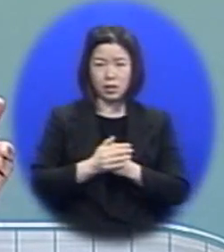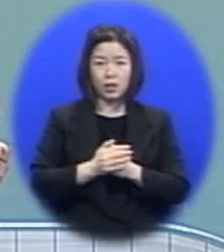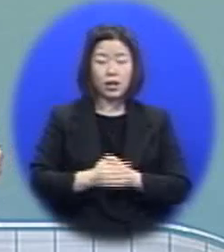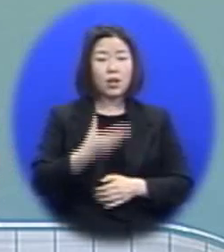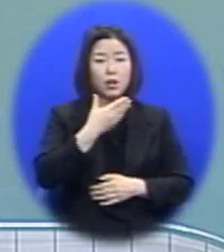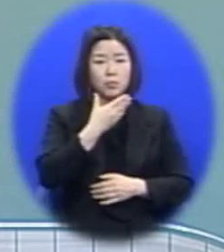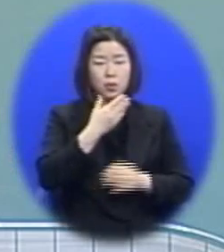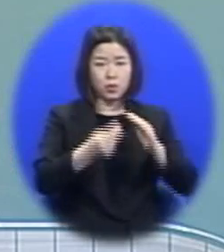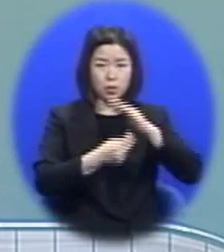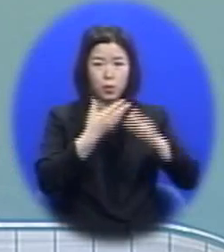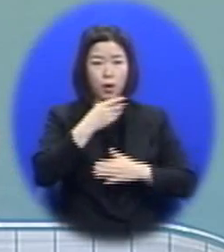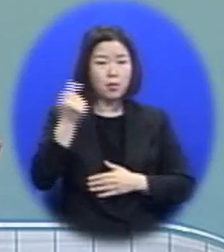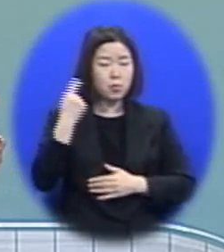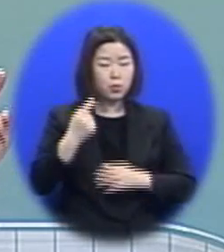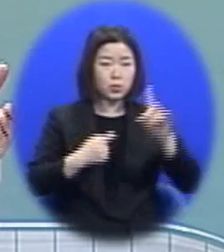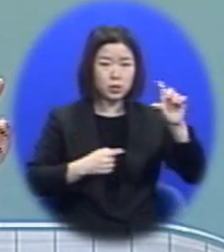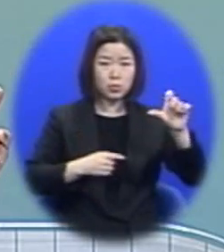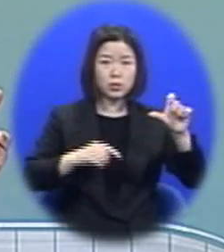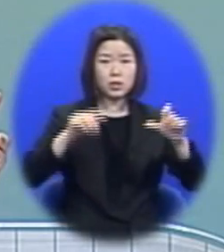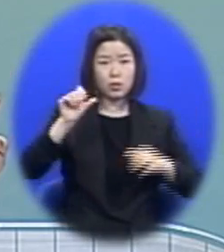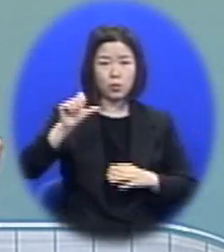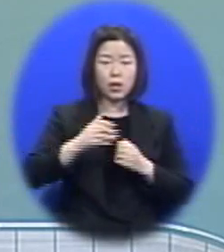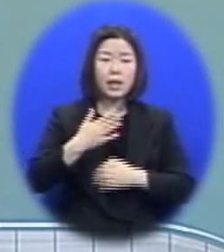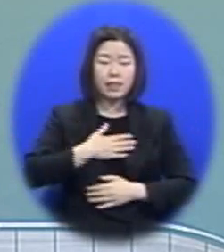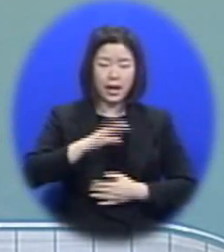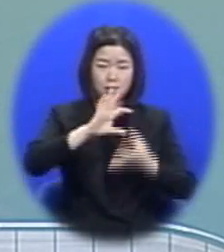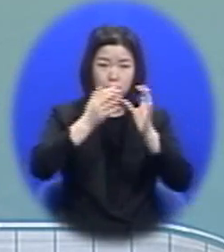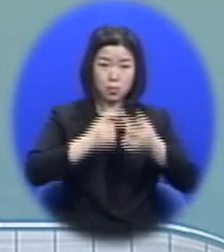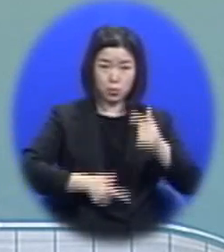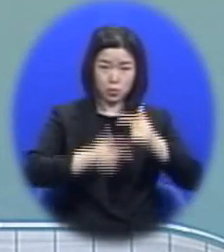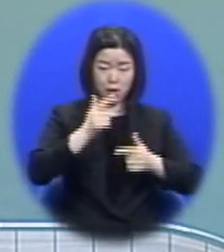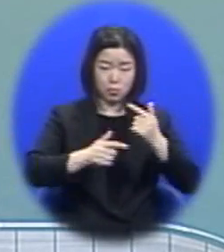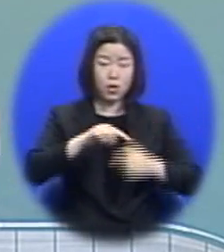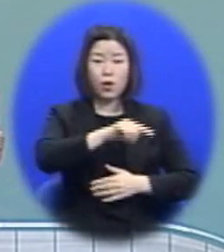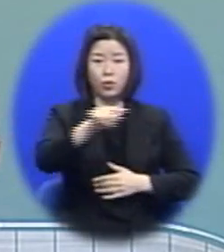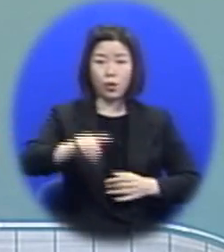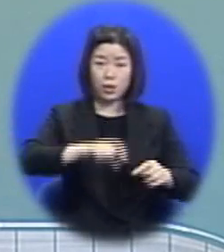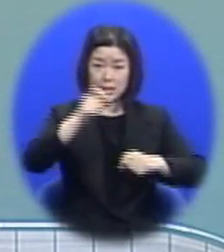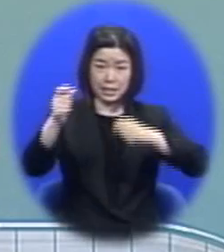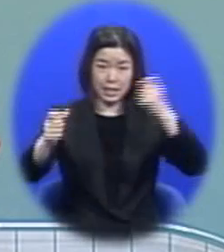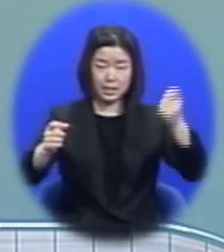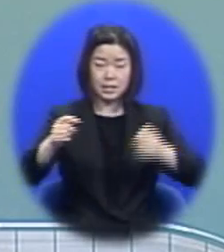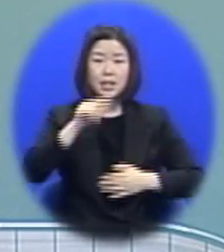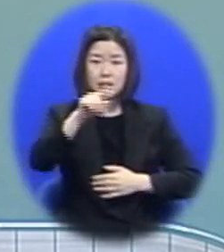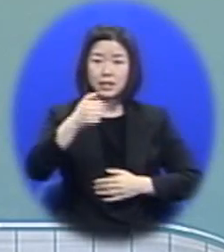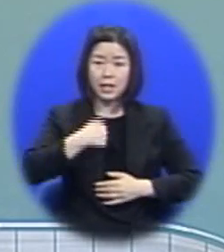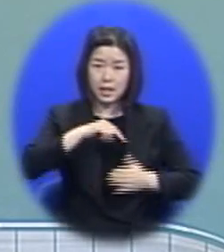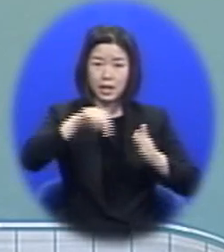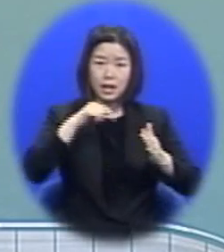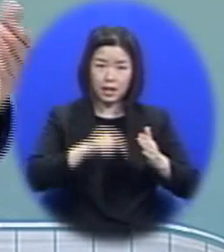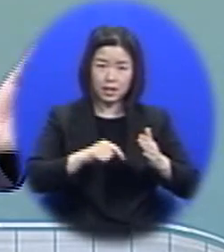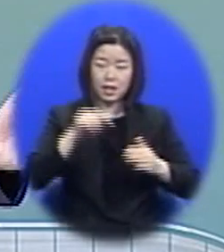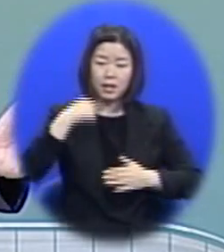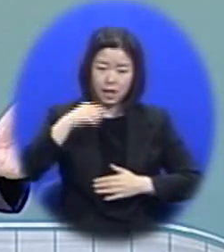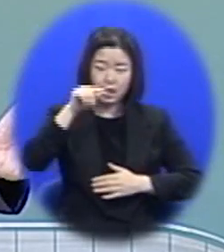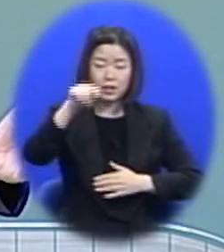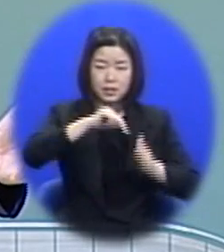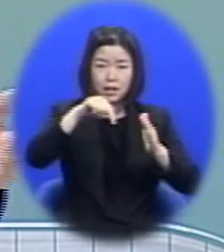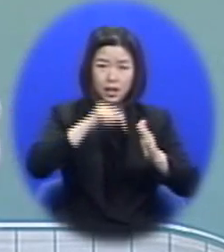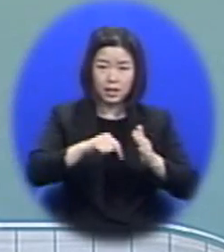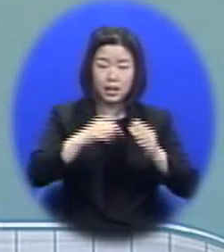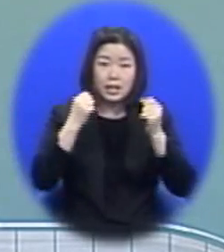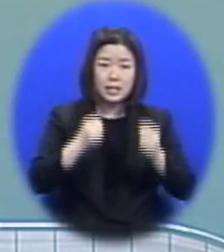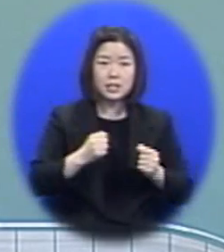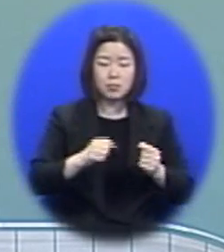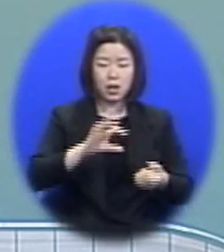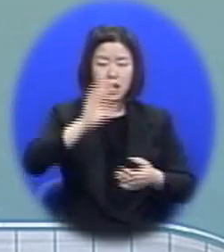5절에 나는 포도나무요 너희는 가지라 그가 내 안에 내가 그 안에 거하면 사람이 열매를 많이 맺나니